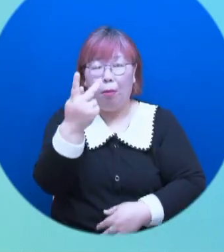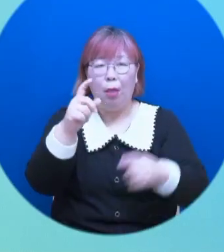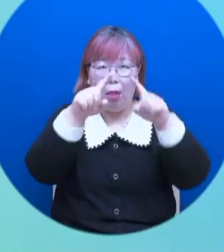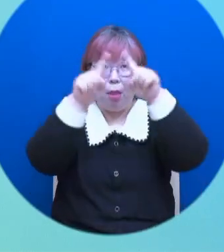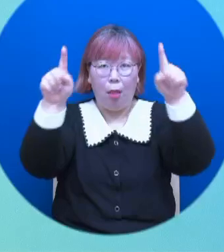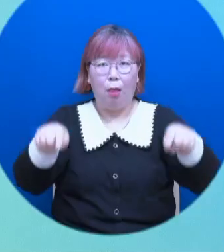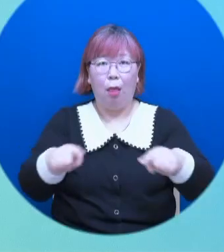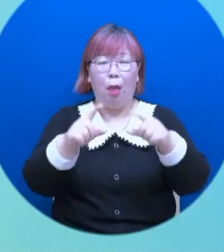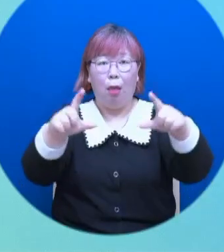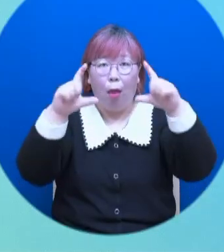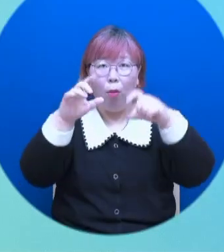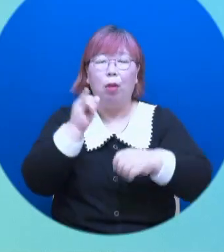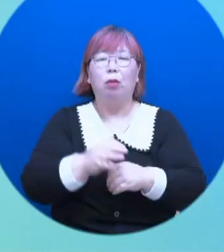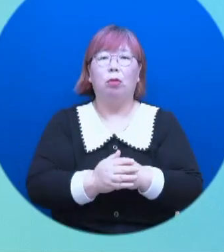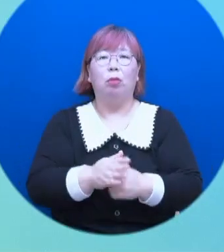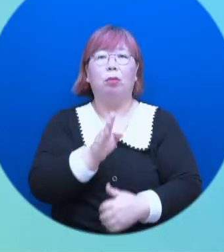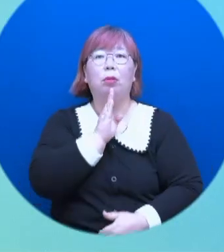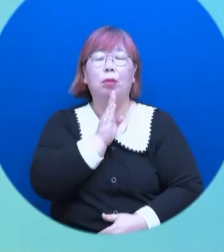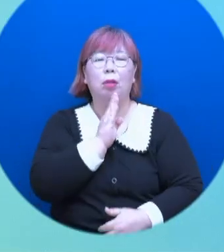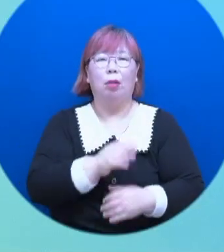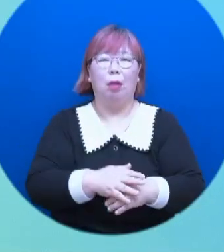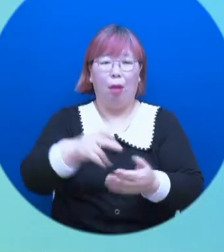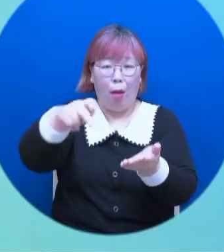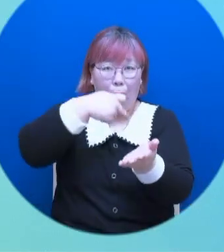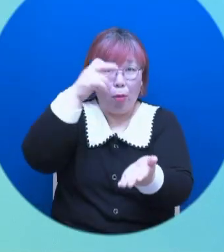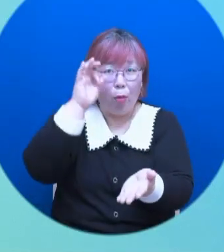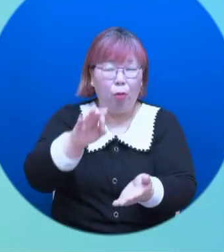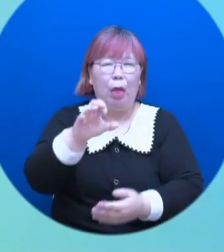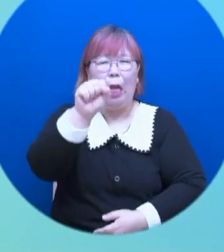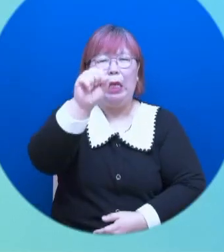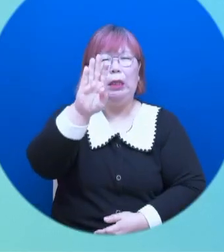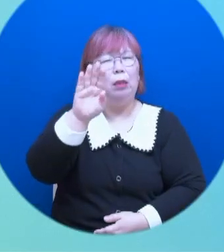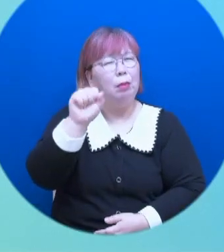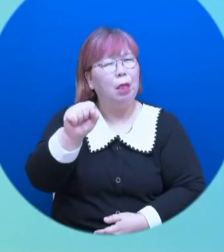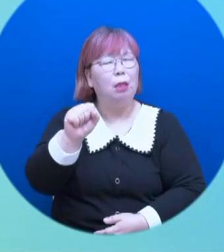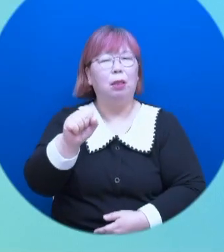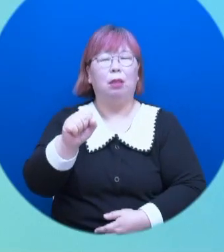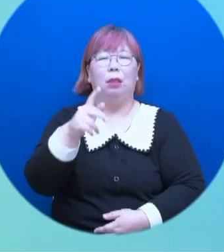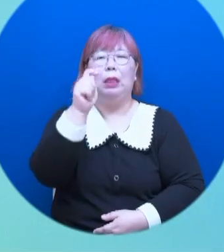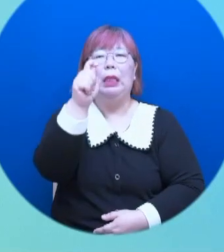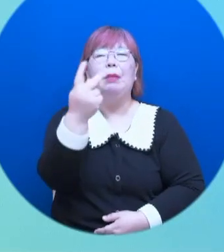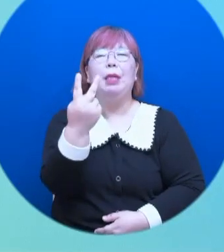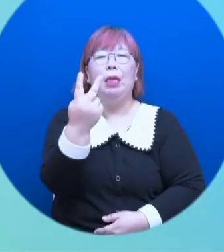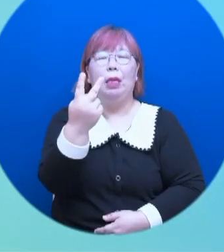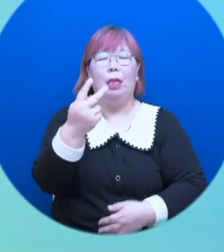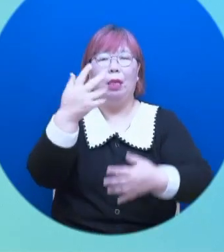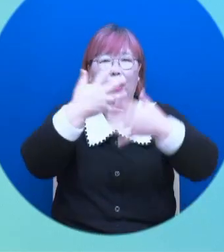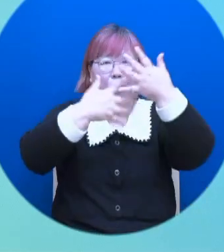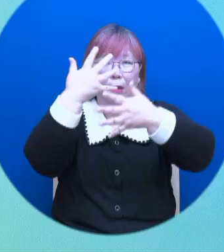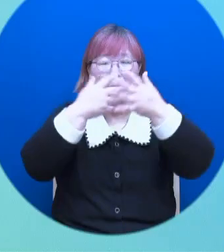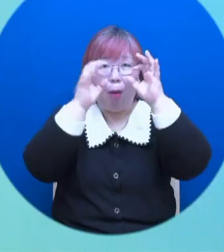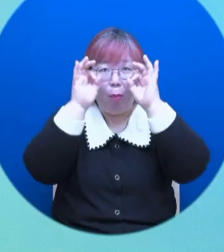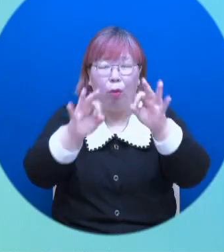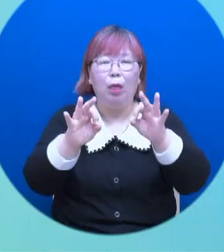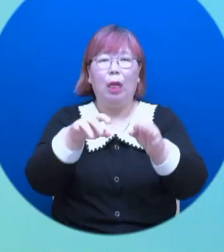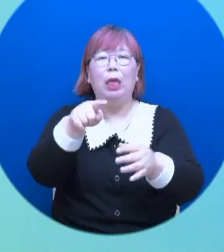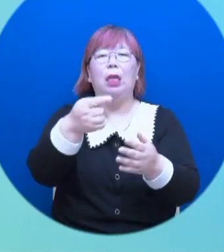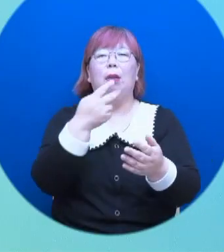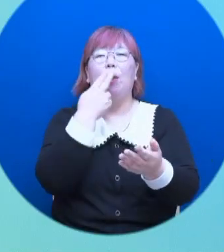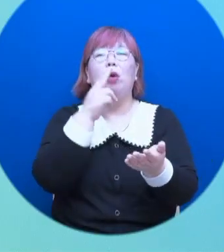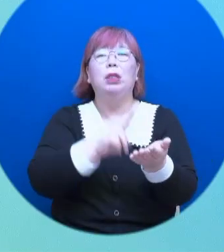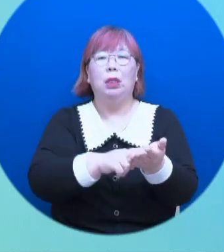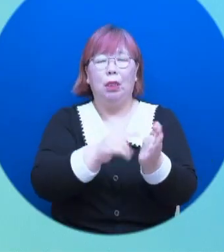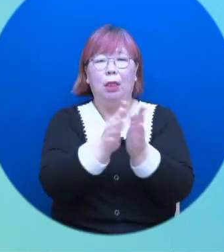봤더니 진짜더라고요. 이 SBS 드라마에 이 스크류테이프의 편지,